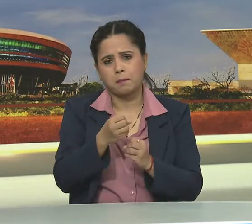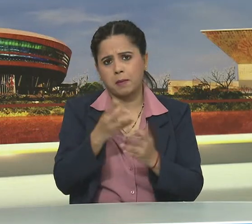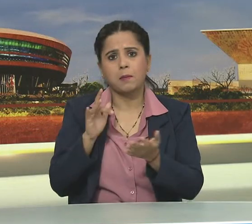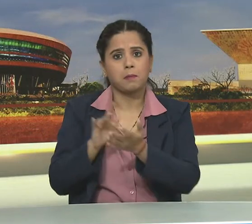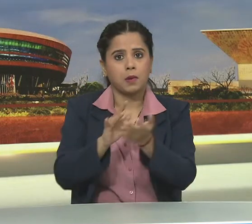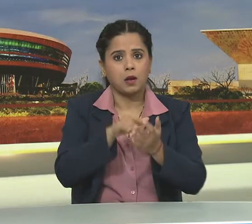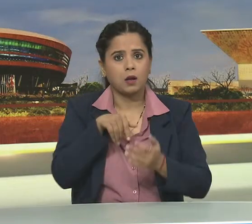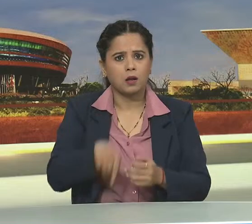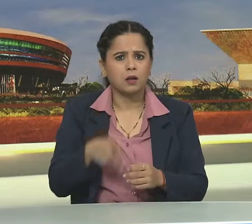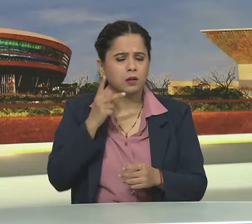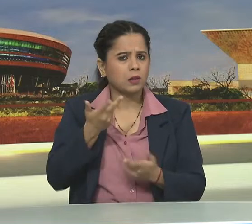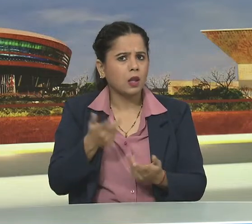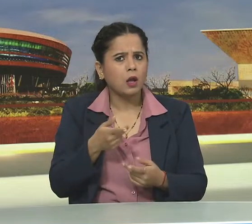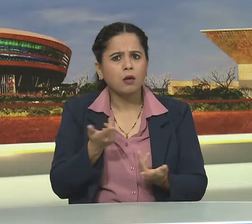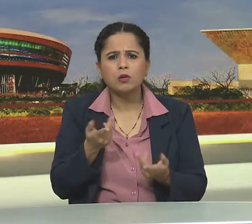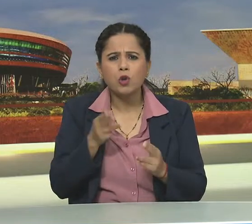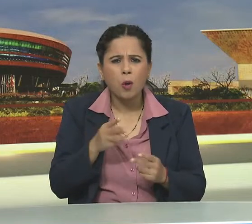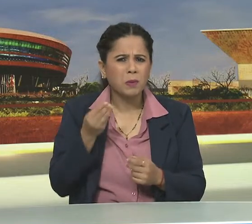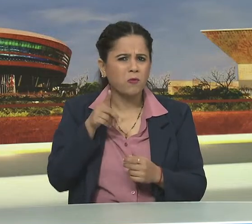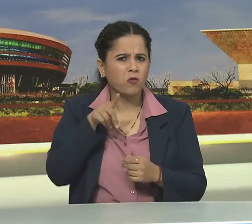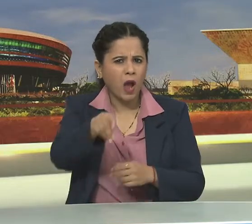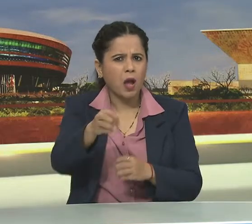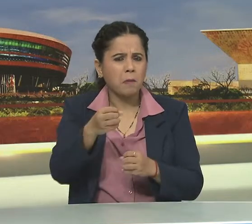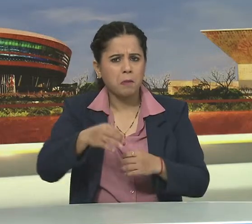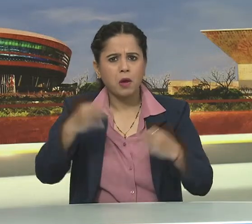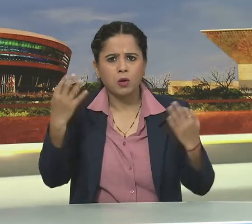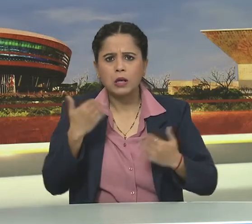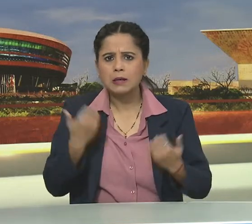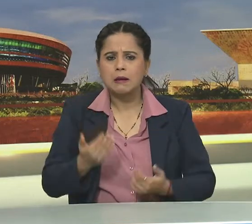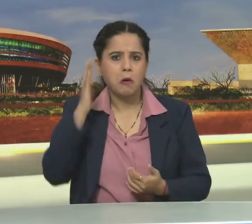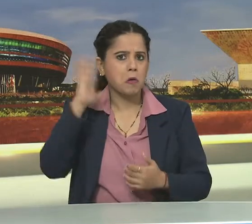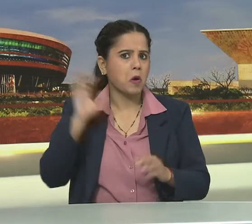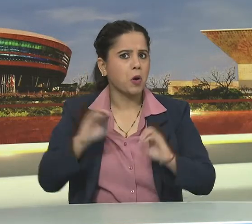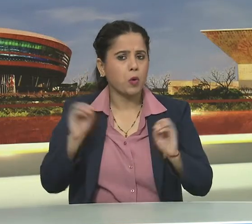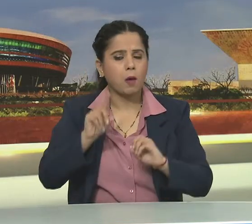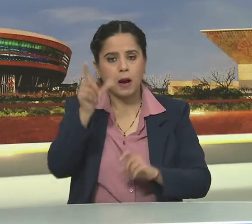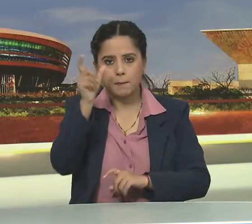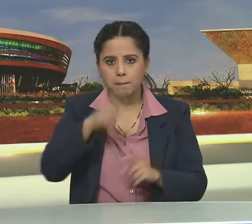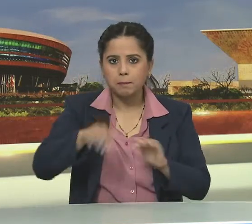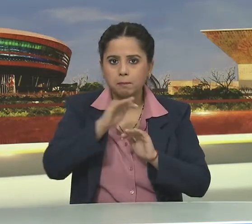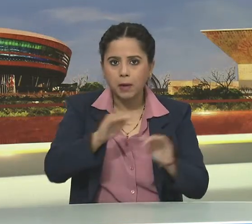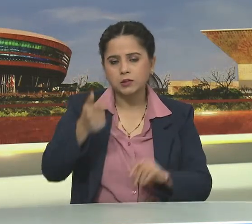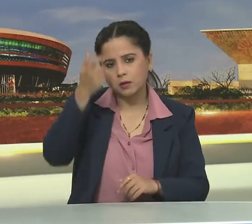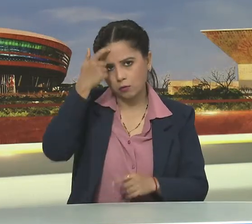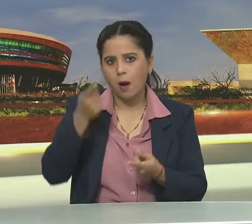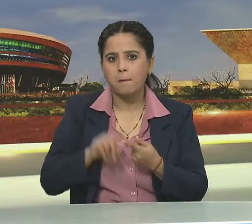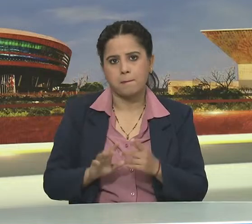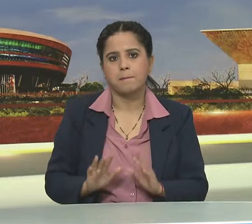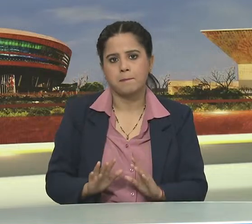क्षेत्रों में असामान्य या नए वायरस का फिलहाल अभी तक कोई पता नहीं चला है।